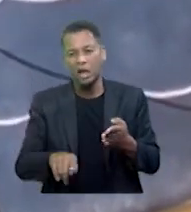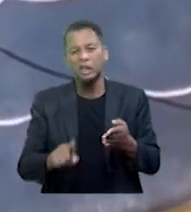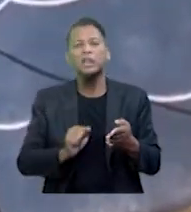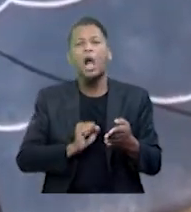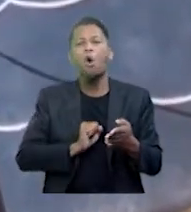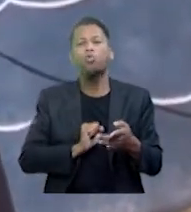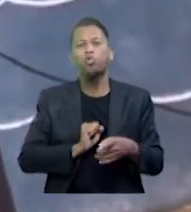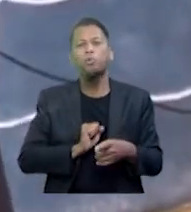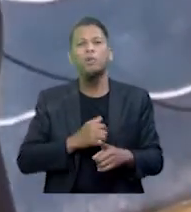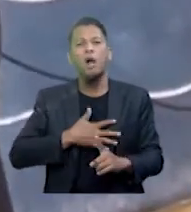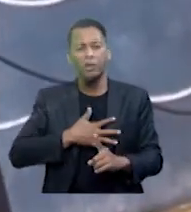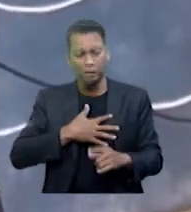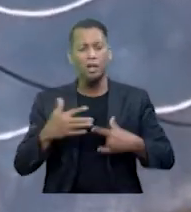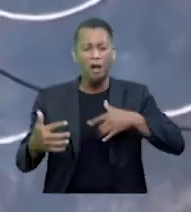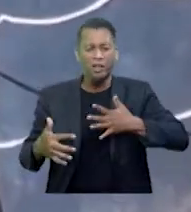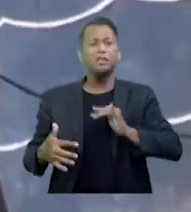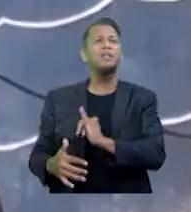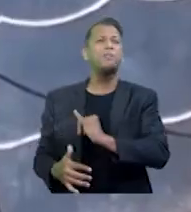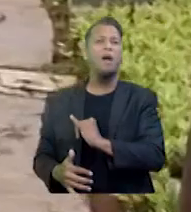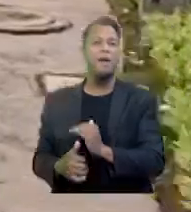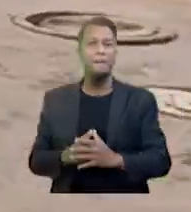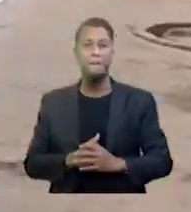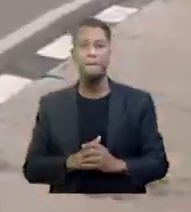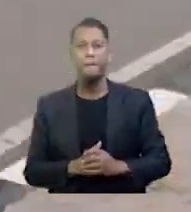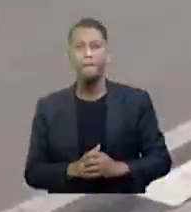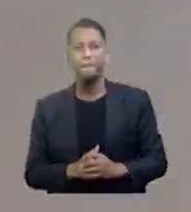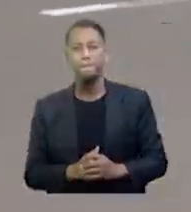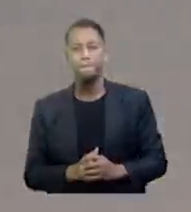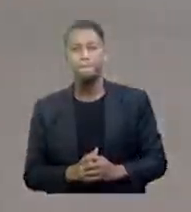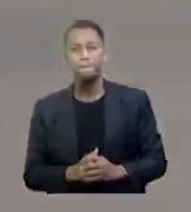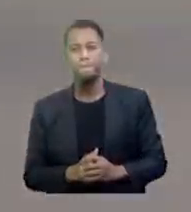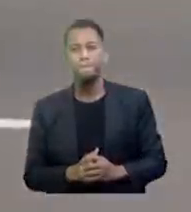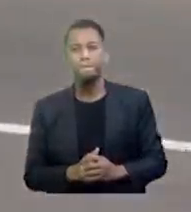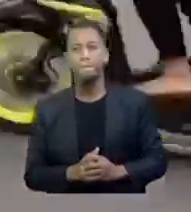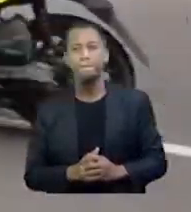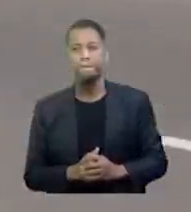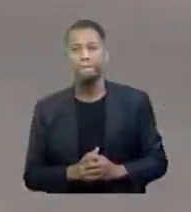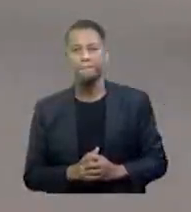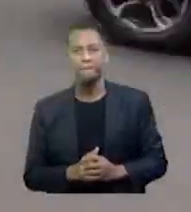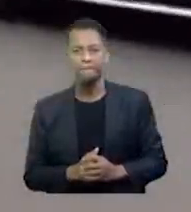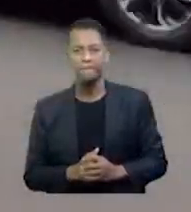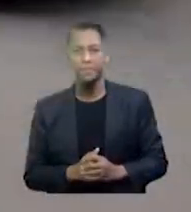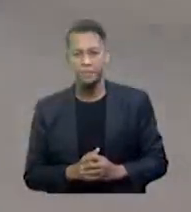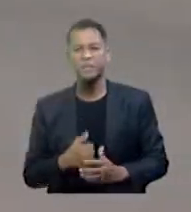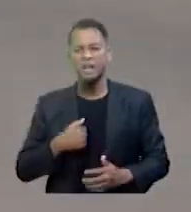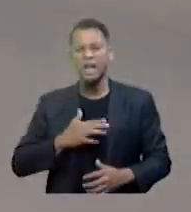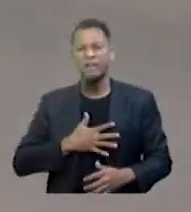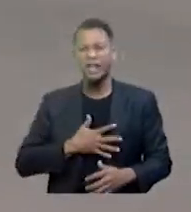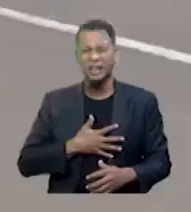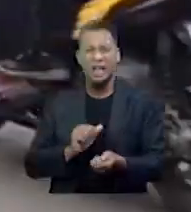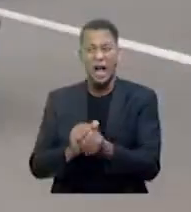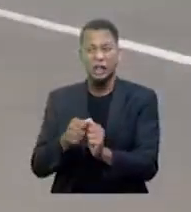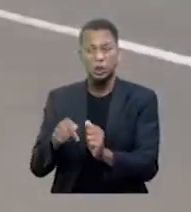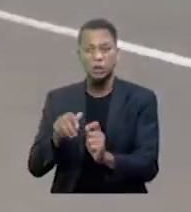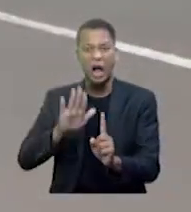guru langsung jemput ke sini. Oh, gitu. Karena masih takut kejadian penculikan terulang, setiap pulang pergi ke sekolah,